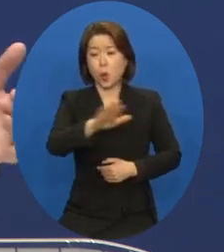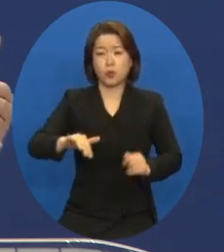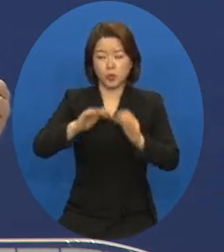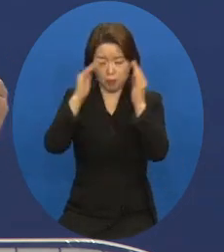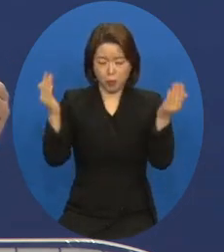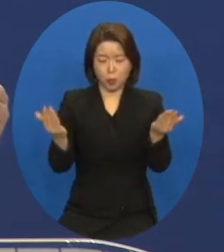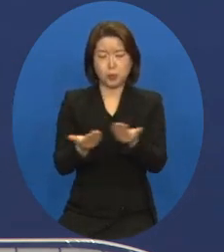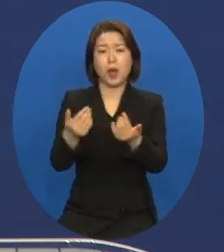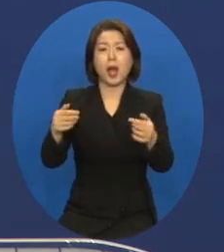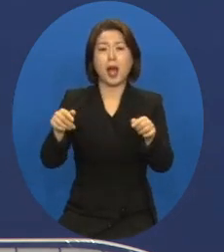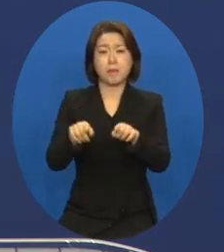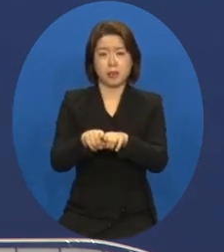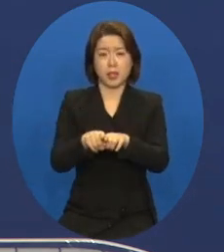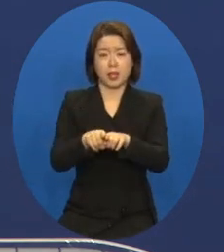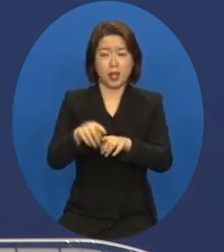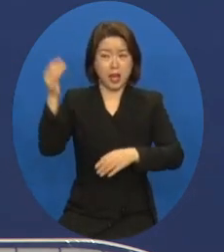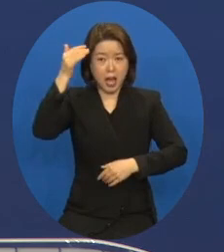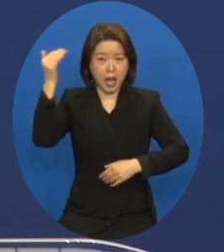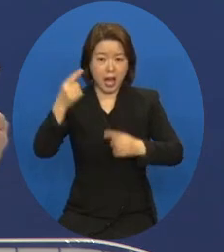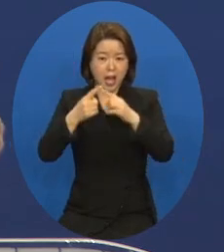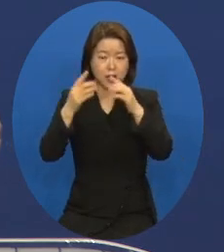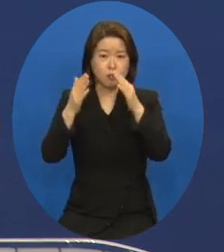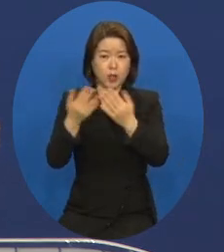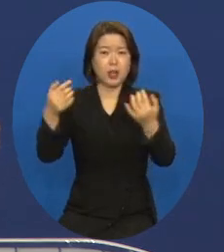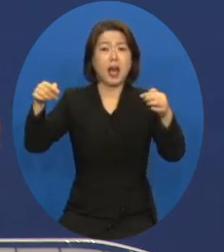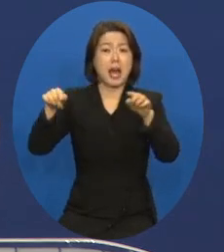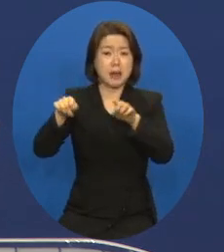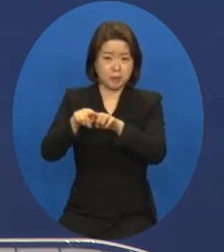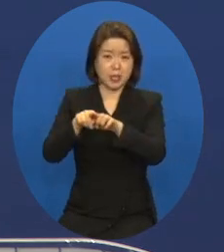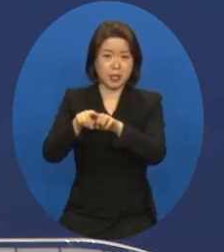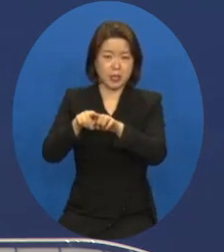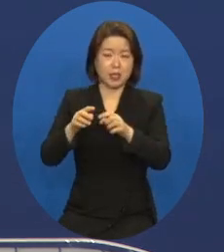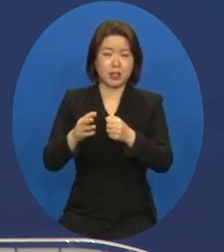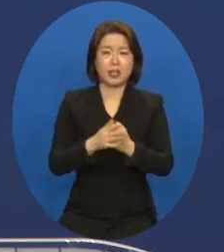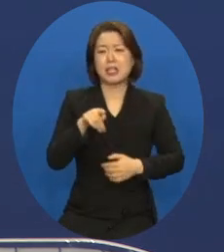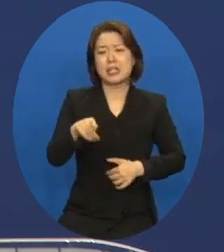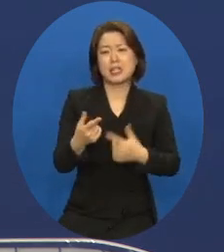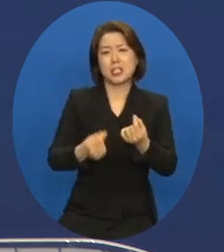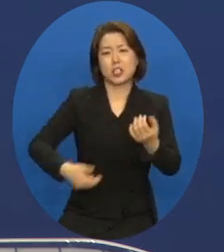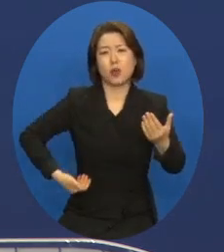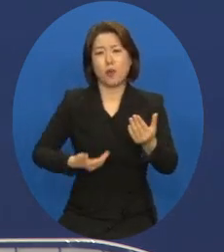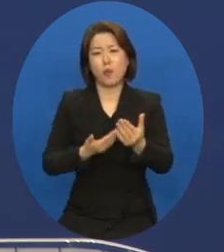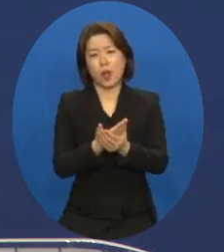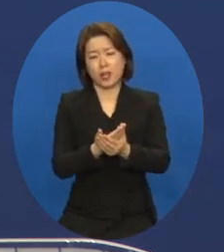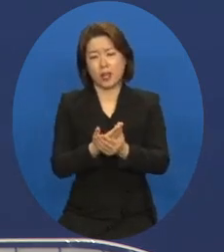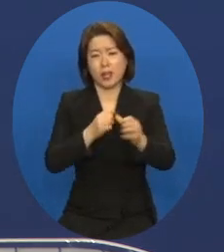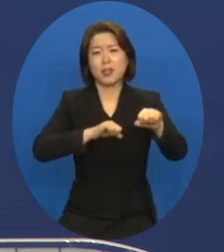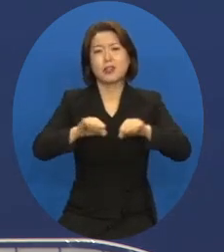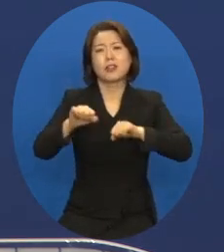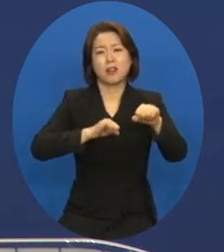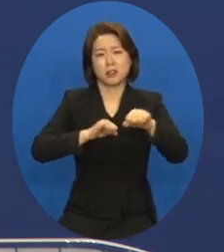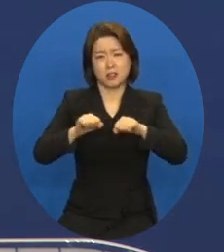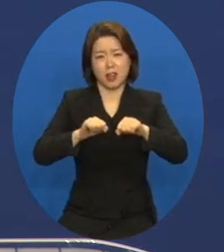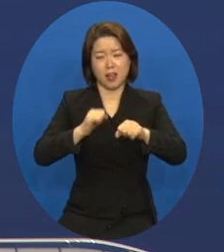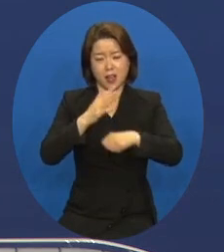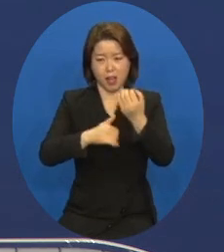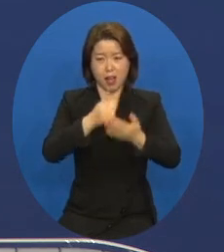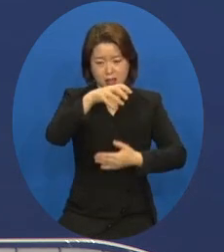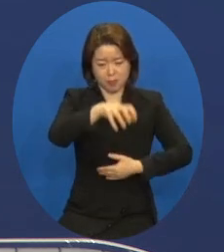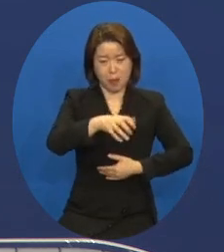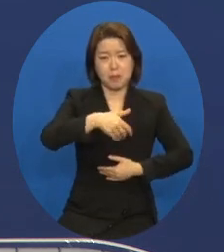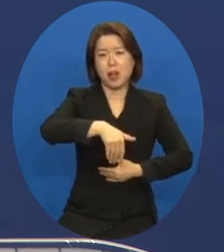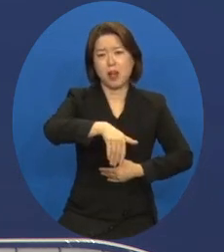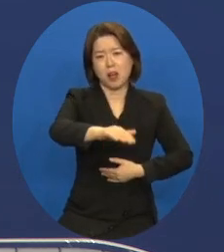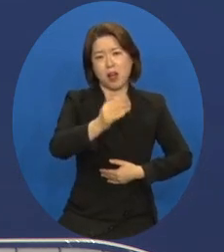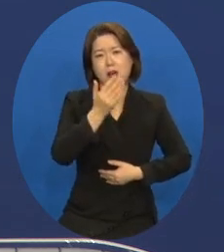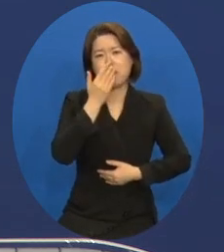다함께 한국교회가 다함께 이런 회계의 역사로 하나님 앞에 나아갈